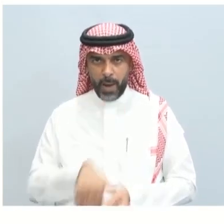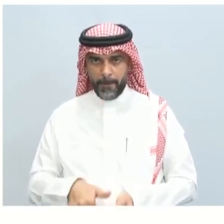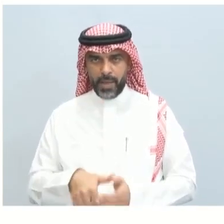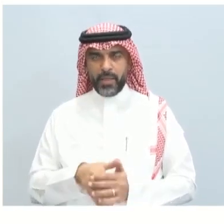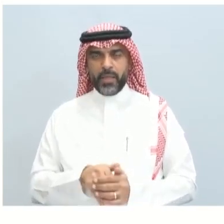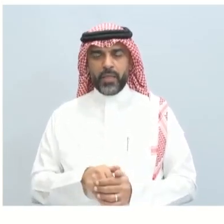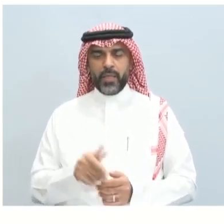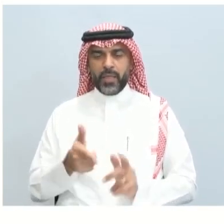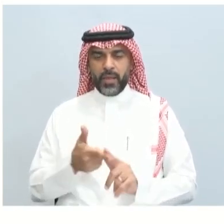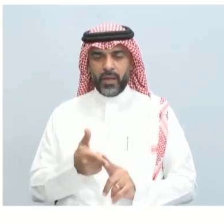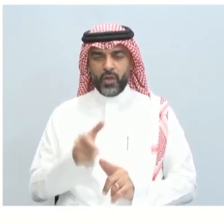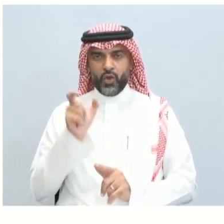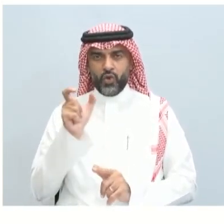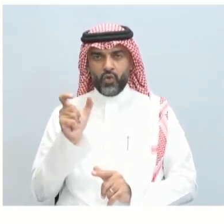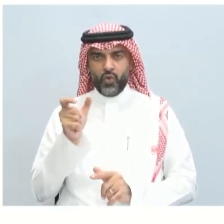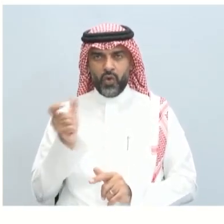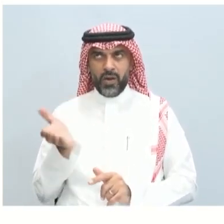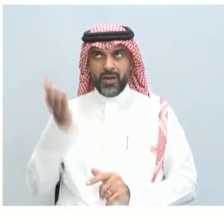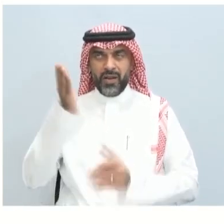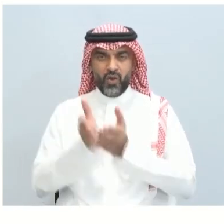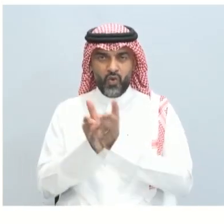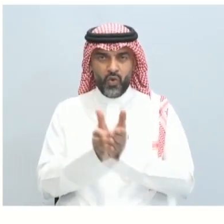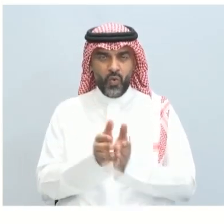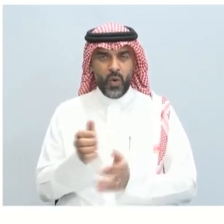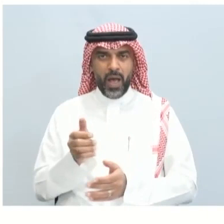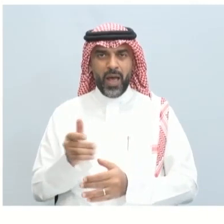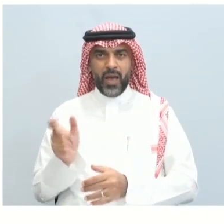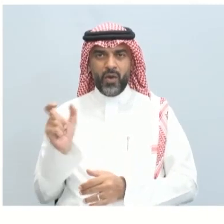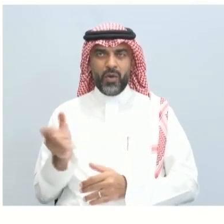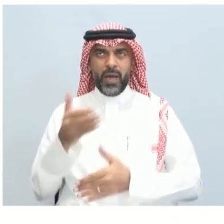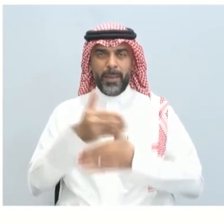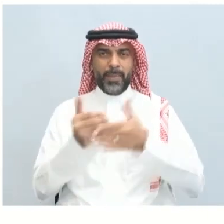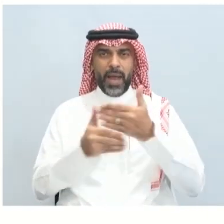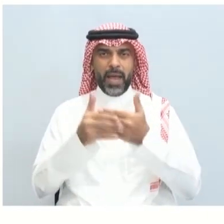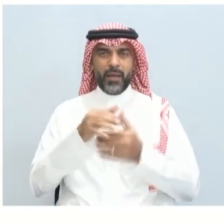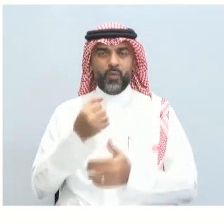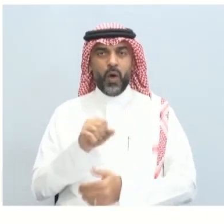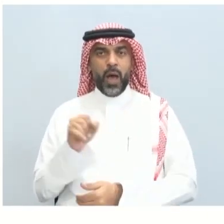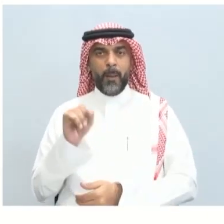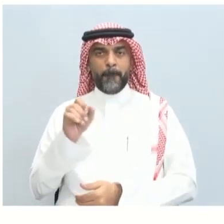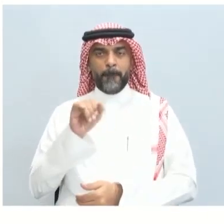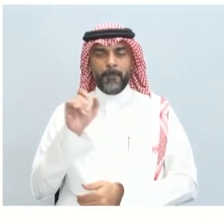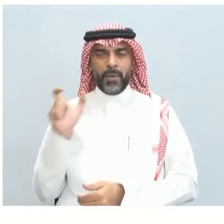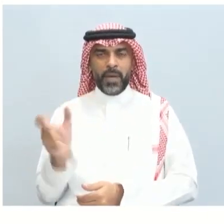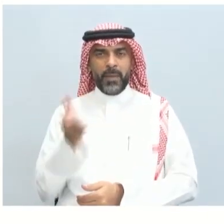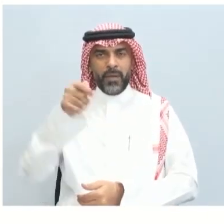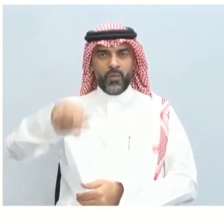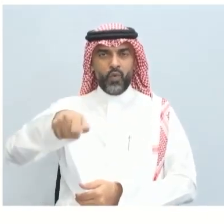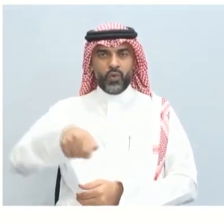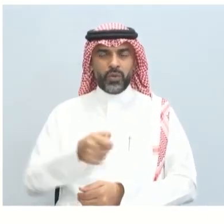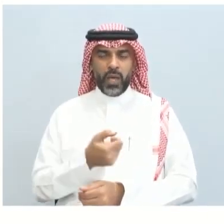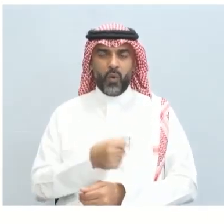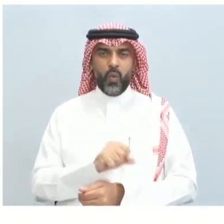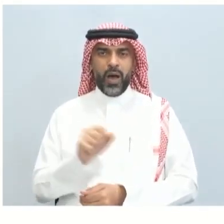وسلم ومن نوح وابراهيم وموسى وعيسى ابن